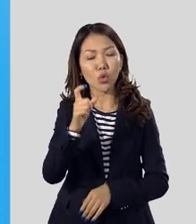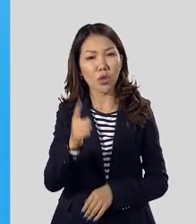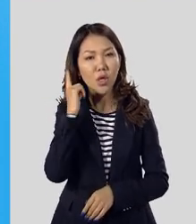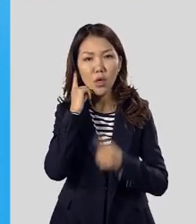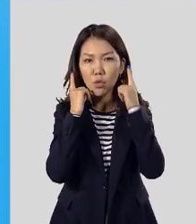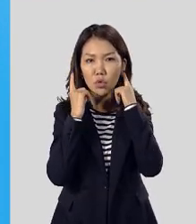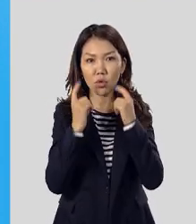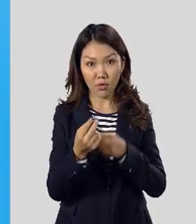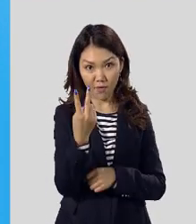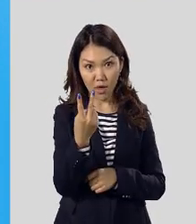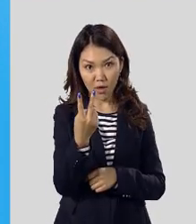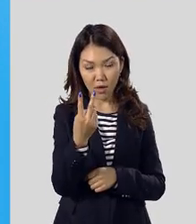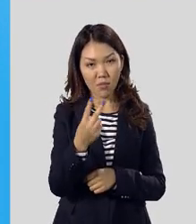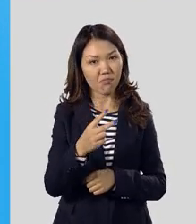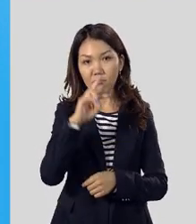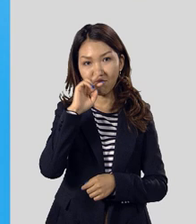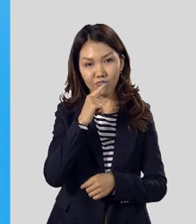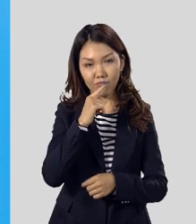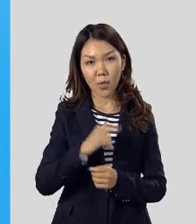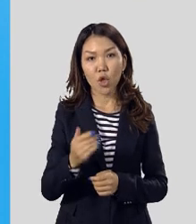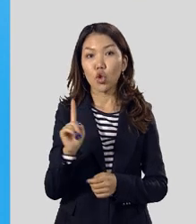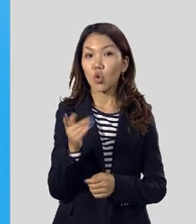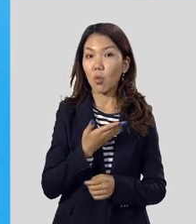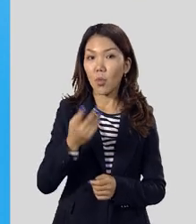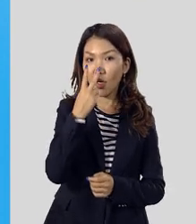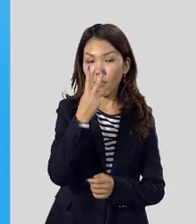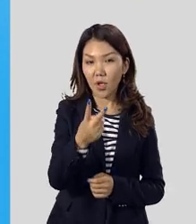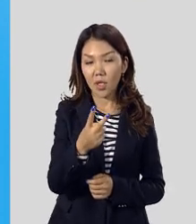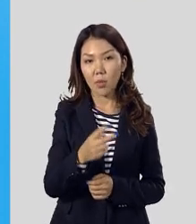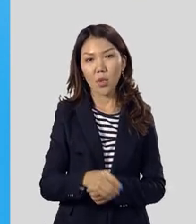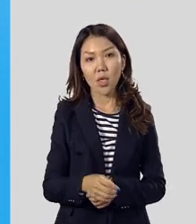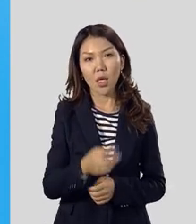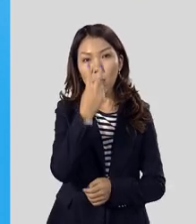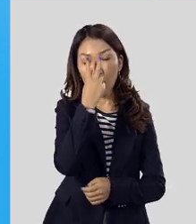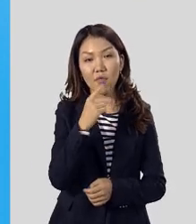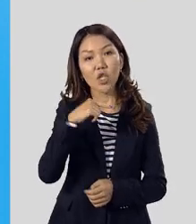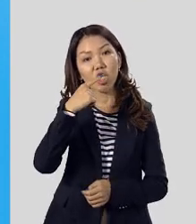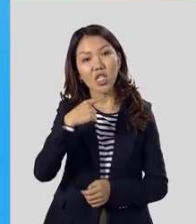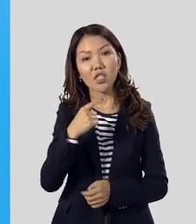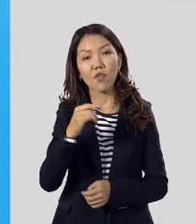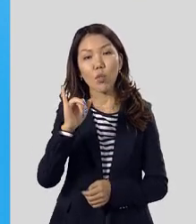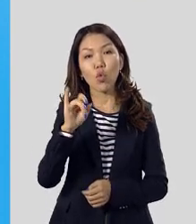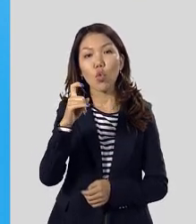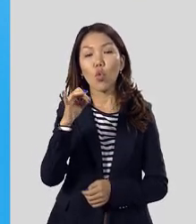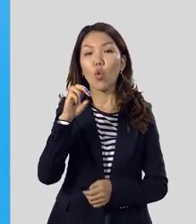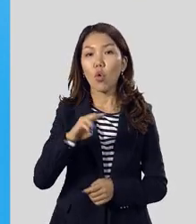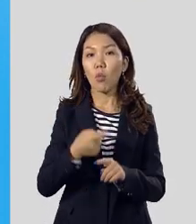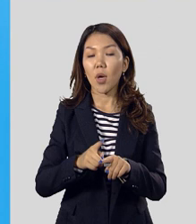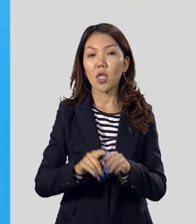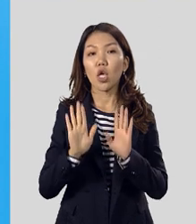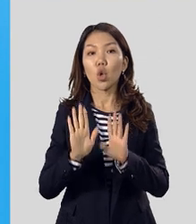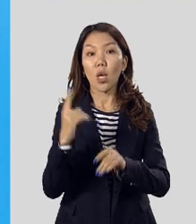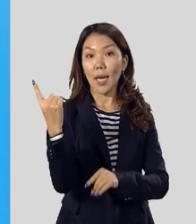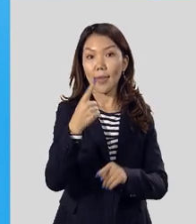Два? Но это не так. То, что мы видим и обычно называем ухом, это только одна из его